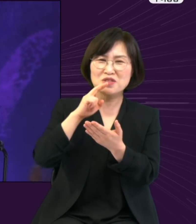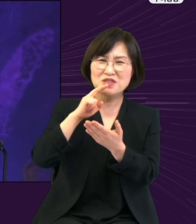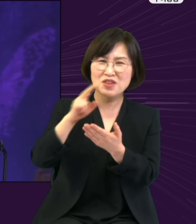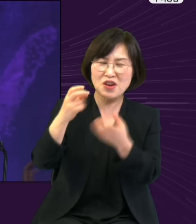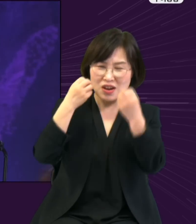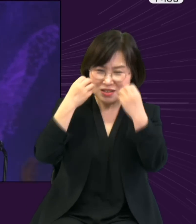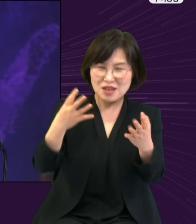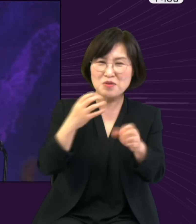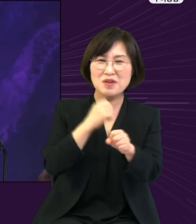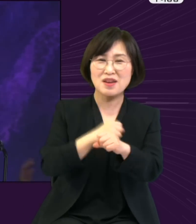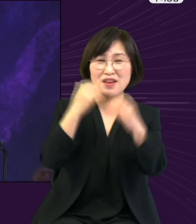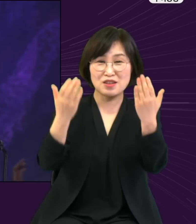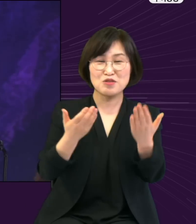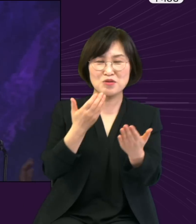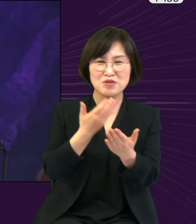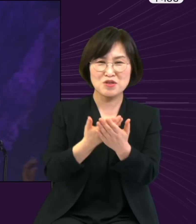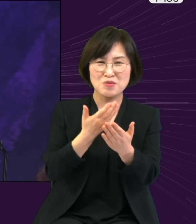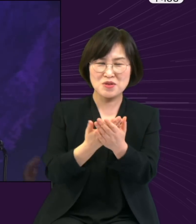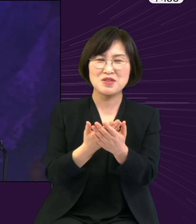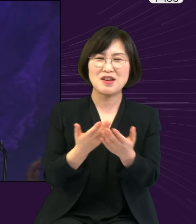주시옵소서 아멘